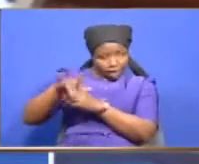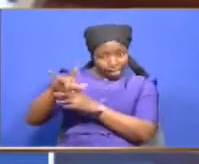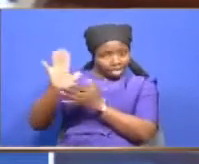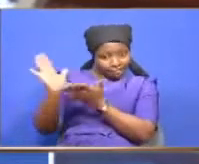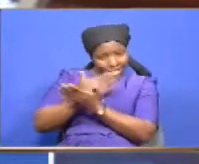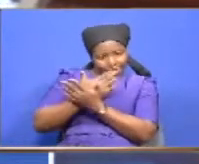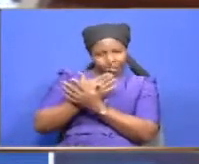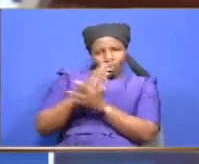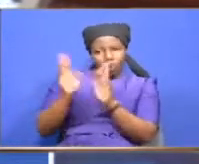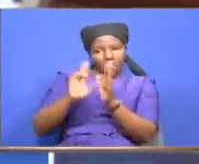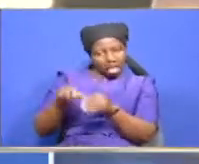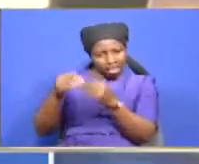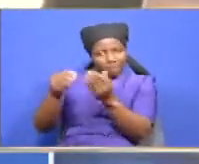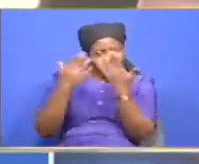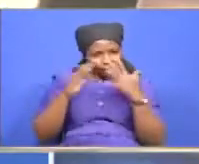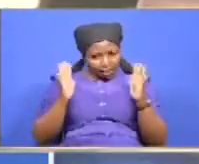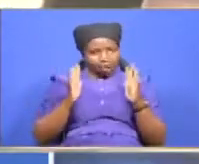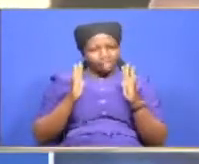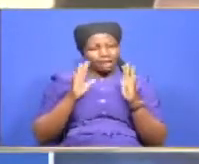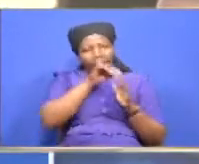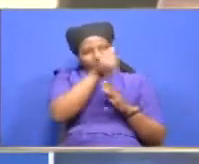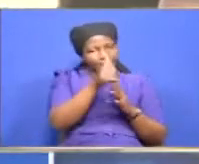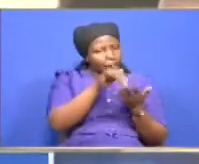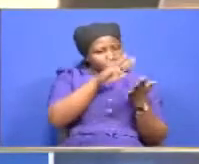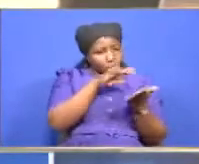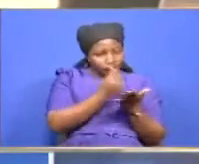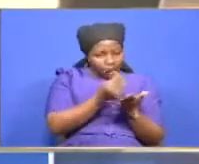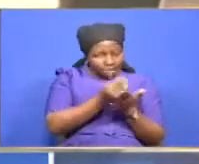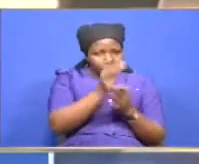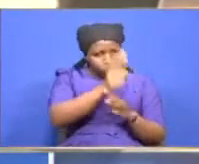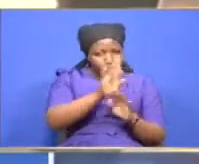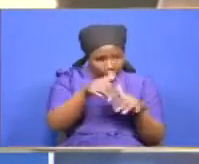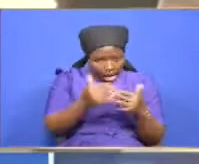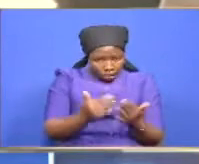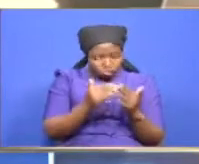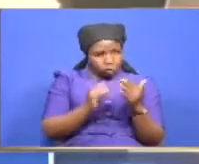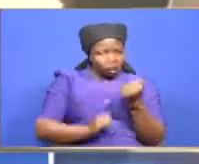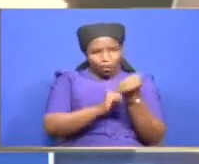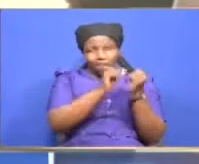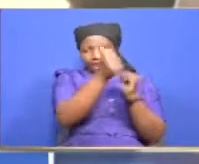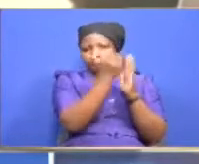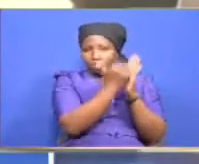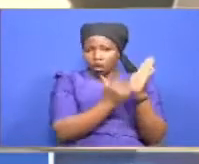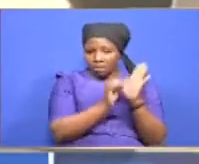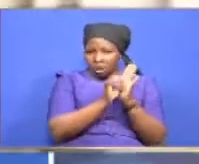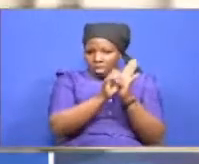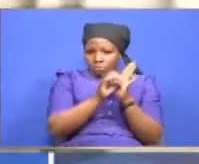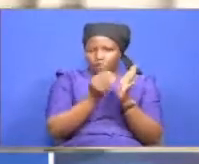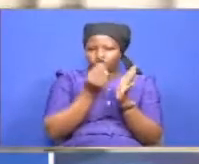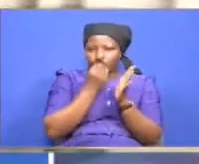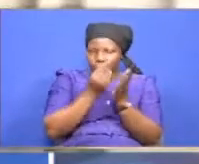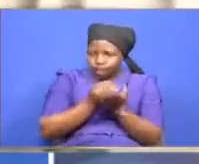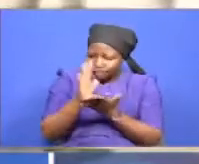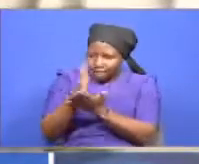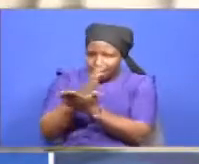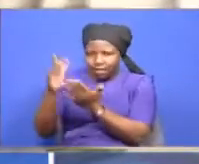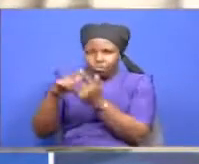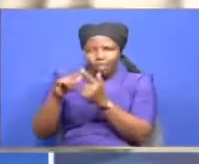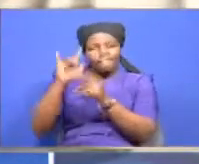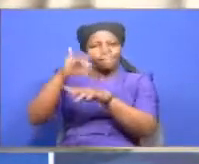hiyo zitatumiwa kufadhili mipango mingine kama vile ugavi wa chakula kwa makundi yaliyoathiriwa zaidi. We are